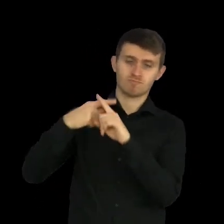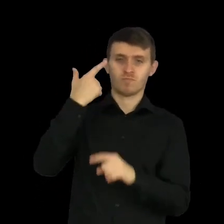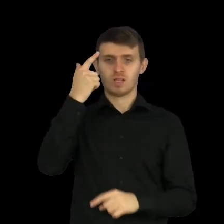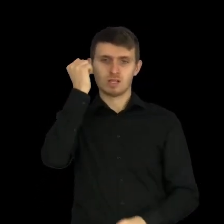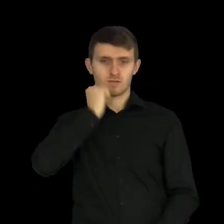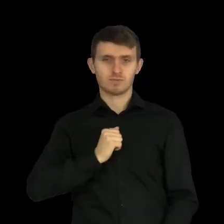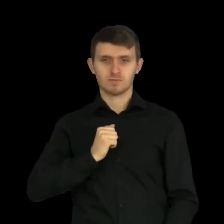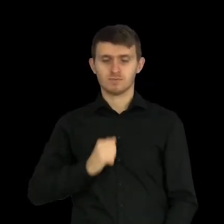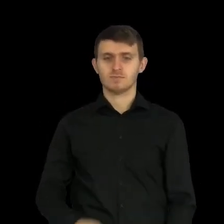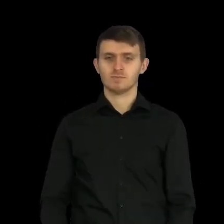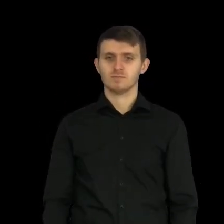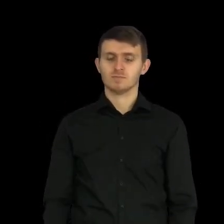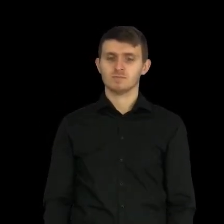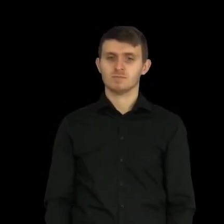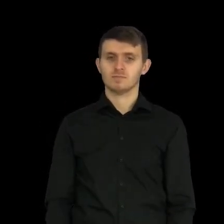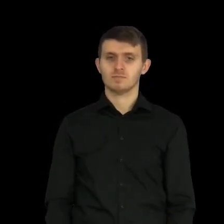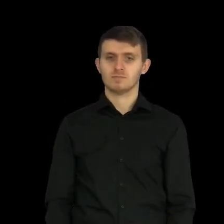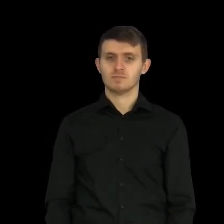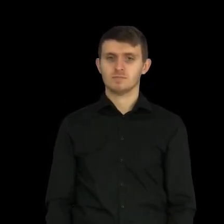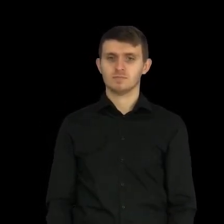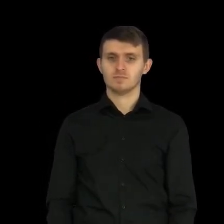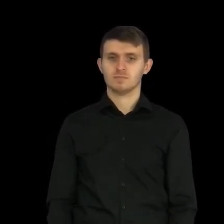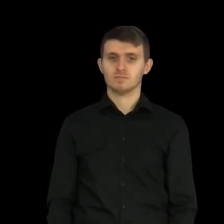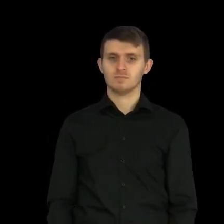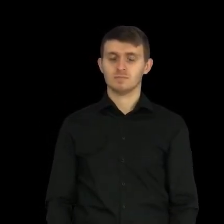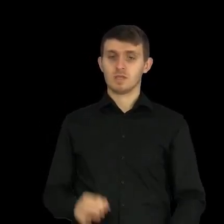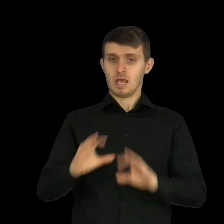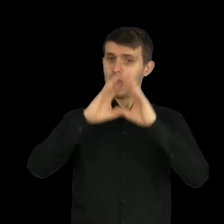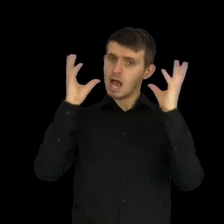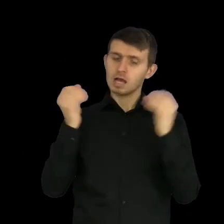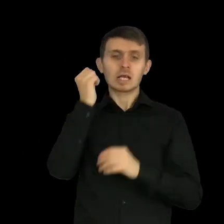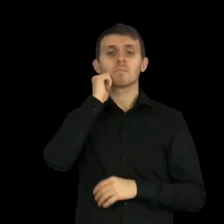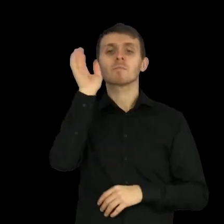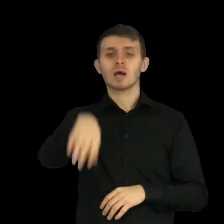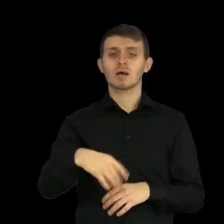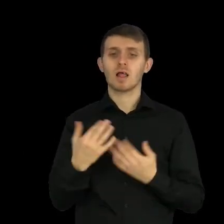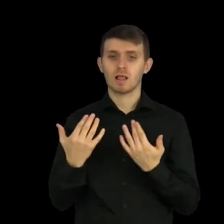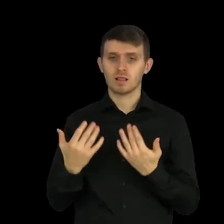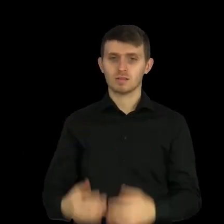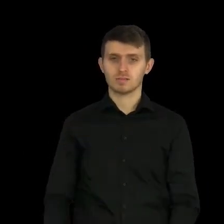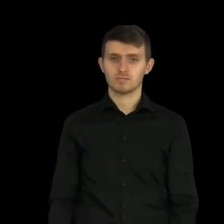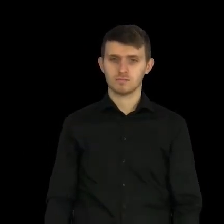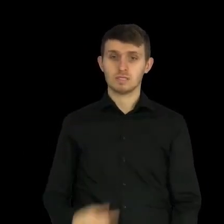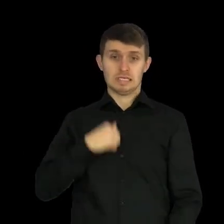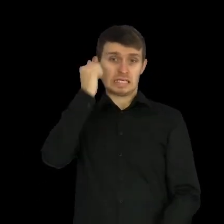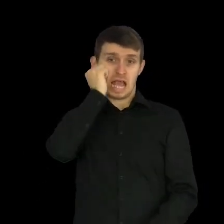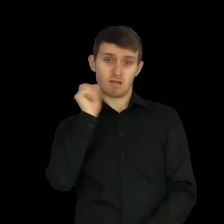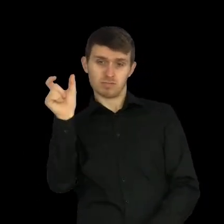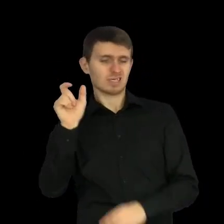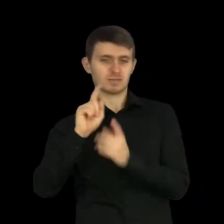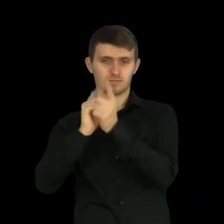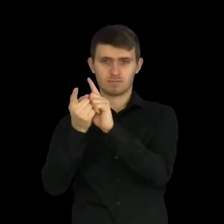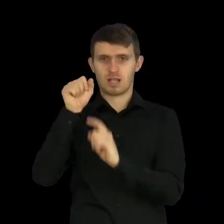jabłka i daję wam kolejne dwa jabłka dwa jabłka Ile jabłek teraz macie